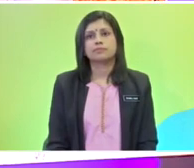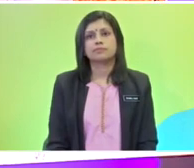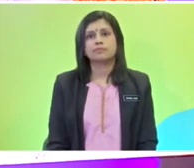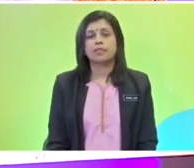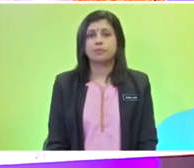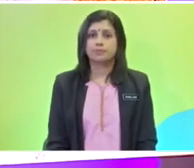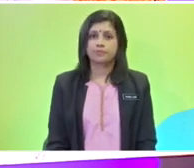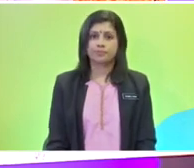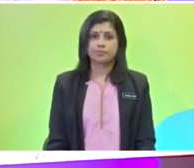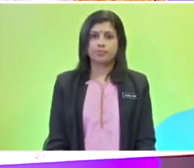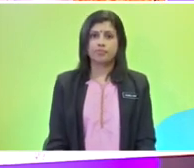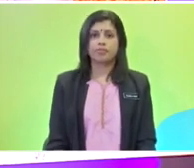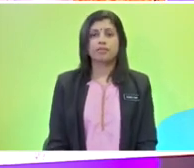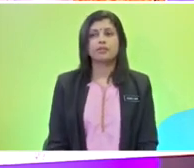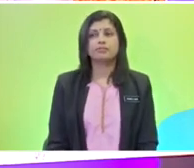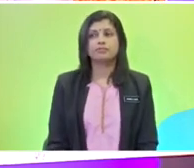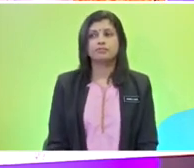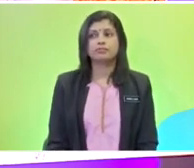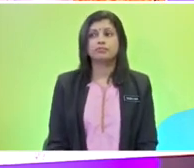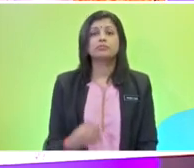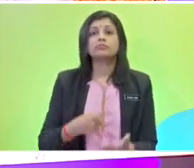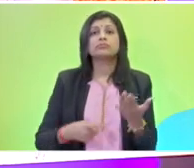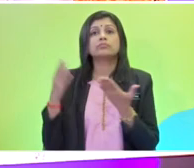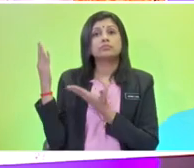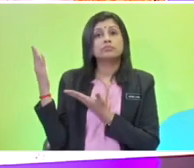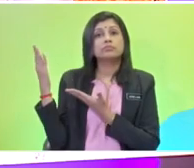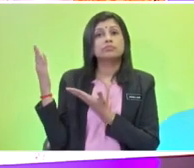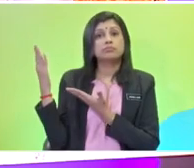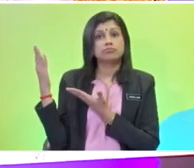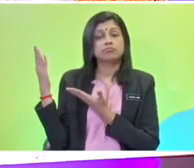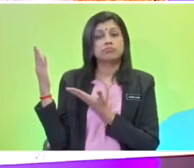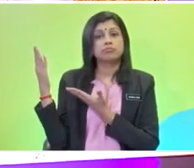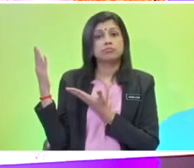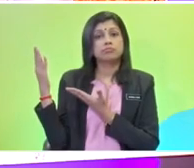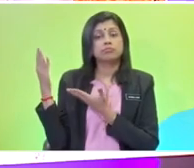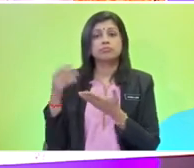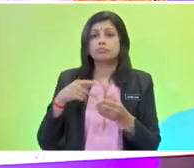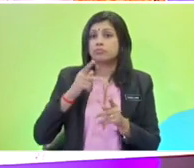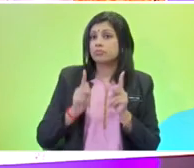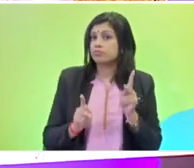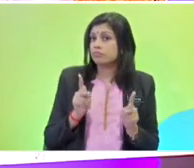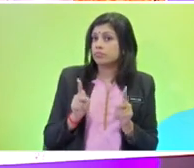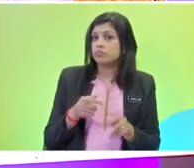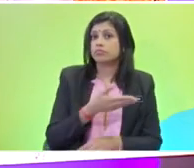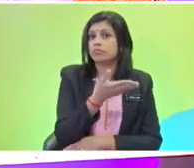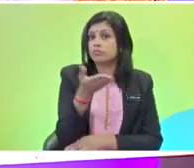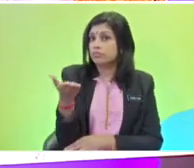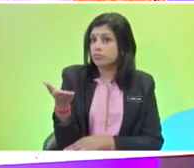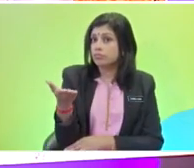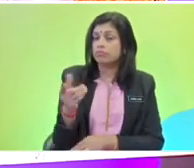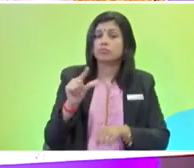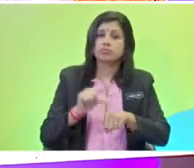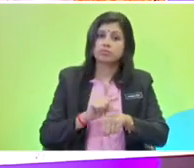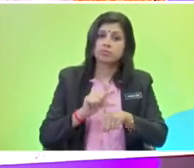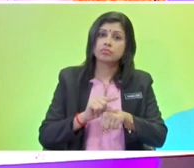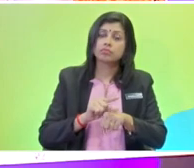Dan nampak ni. Kita perlukan pisau. Bila gunakan pisau yang sebenar, murid-murid